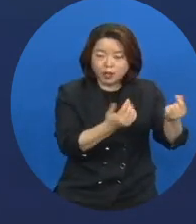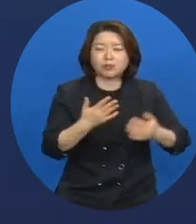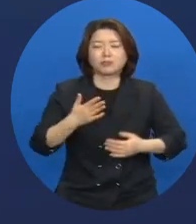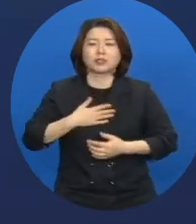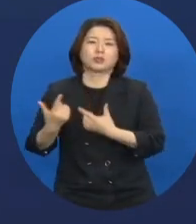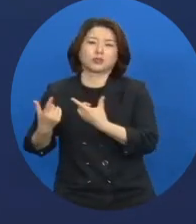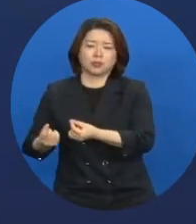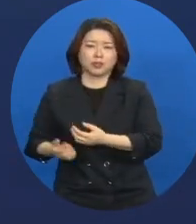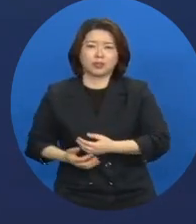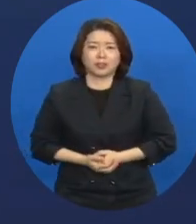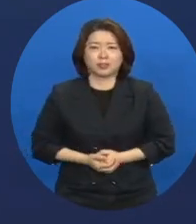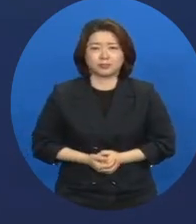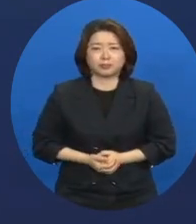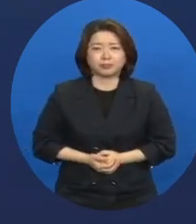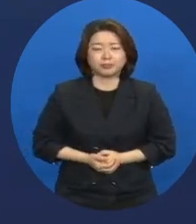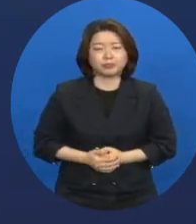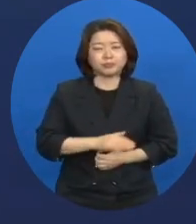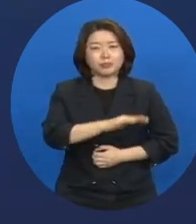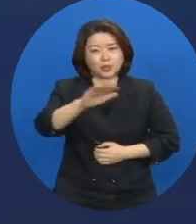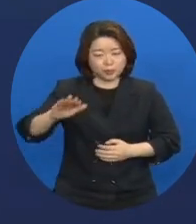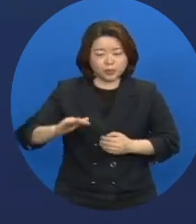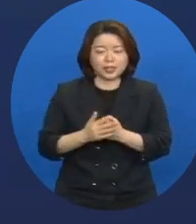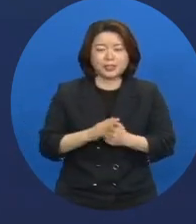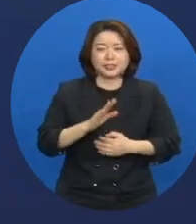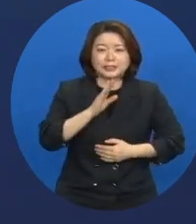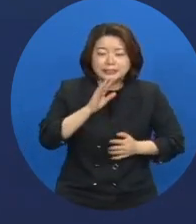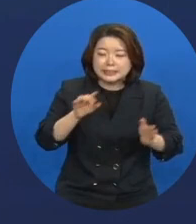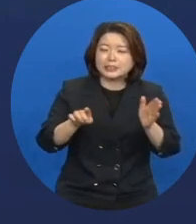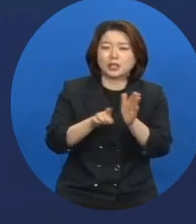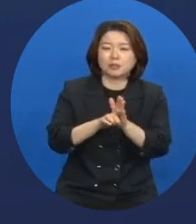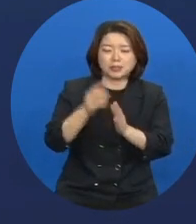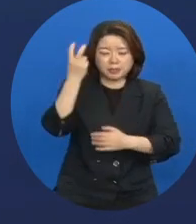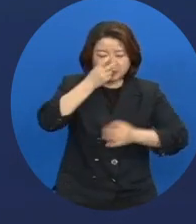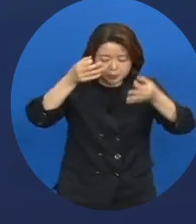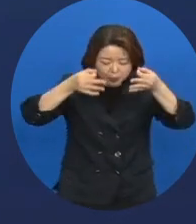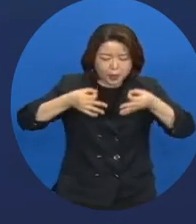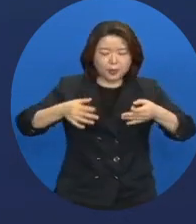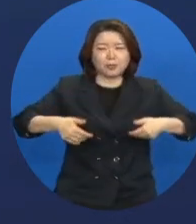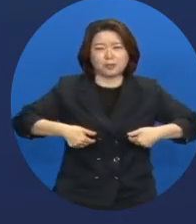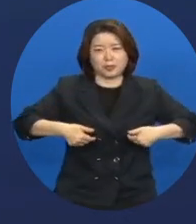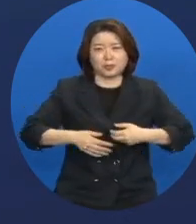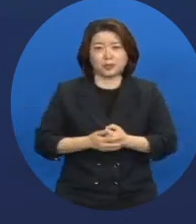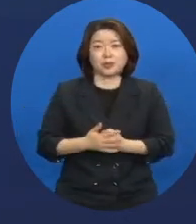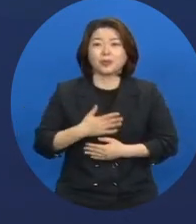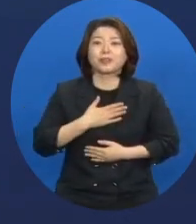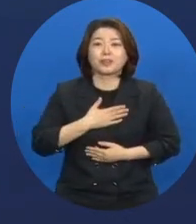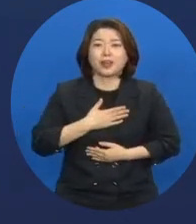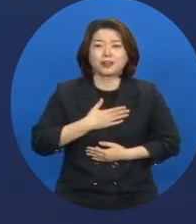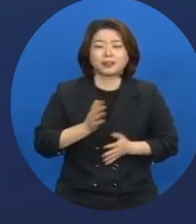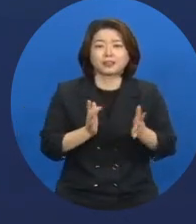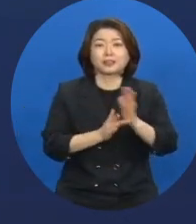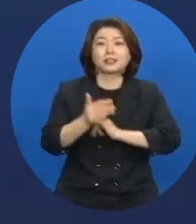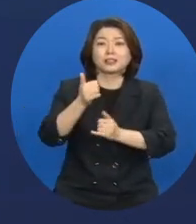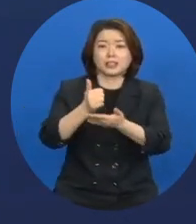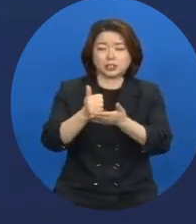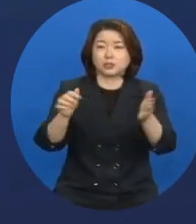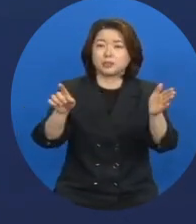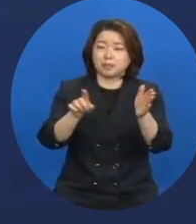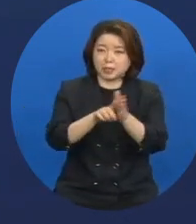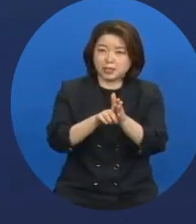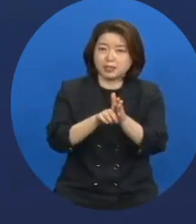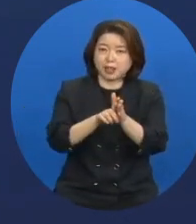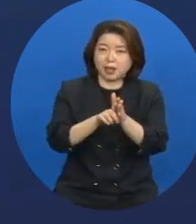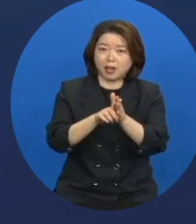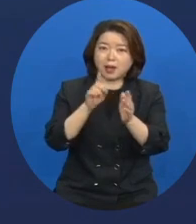여러분 우리가 진짜 우리 믿음을 점검해야 합니다. 나는 예수님을 믿는다고